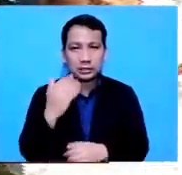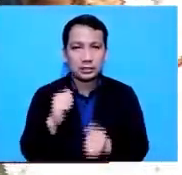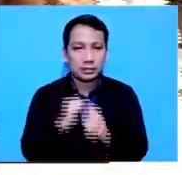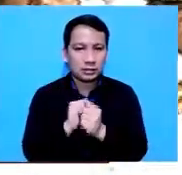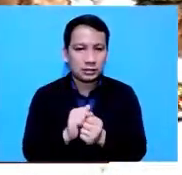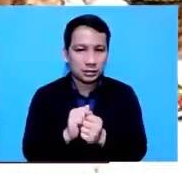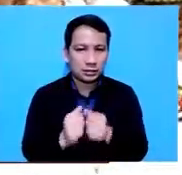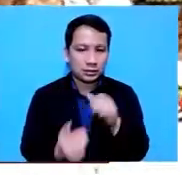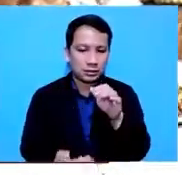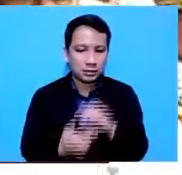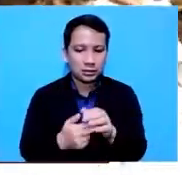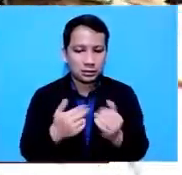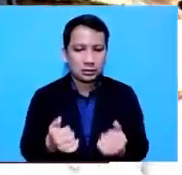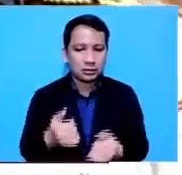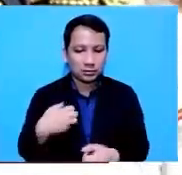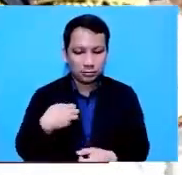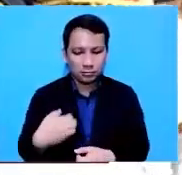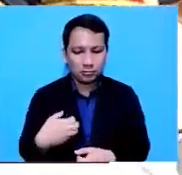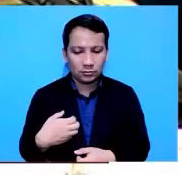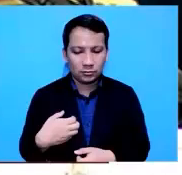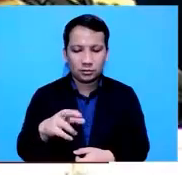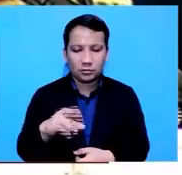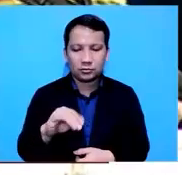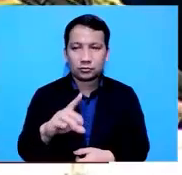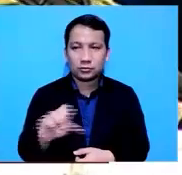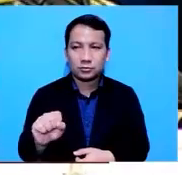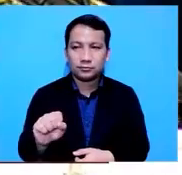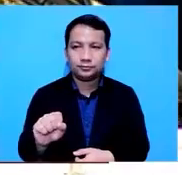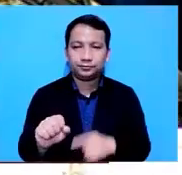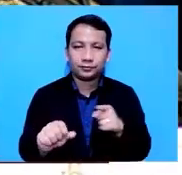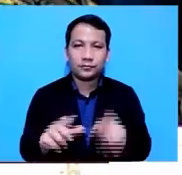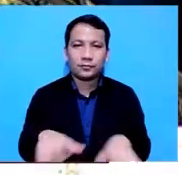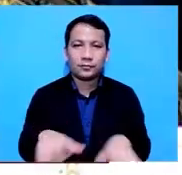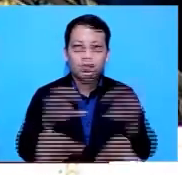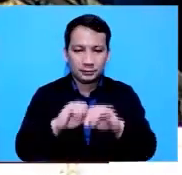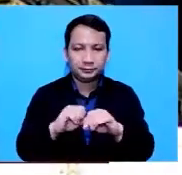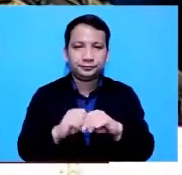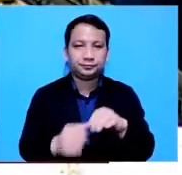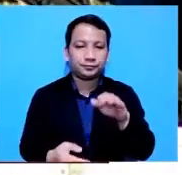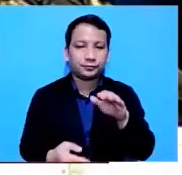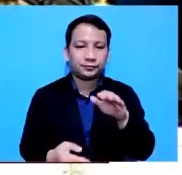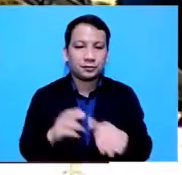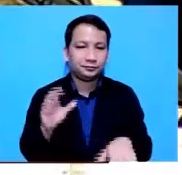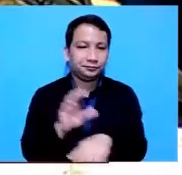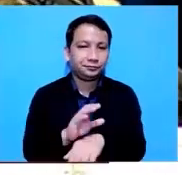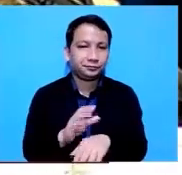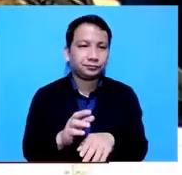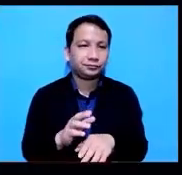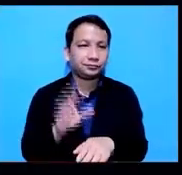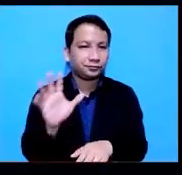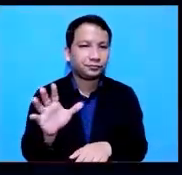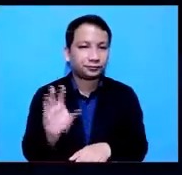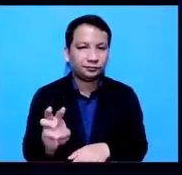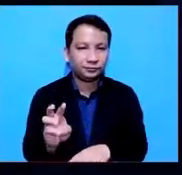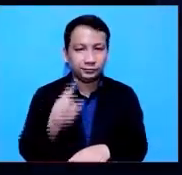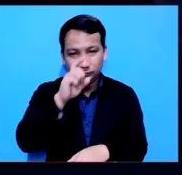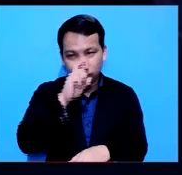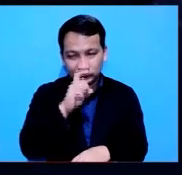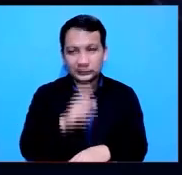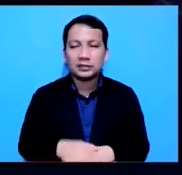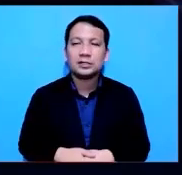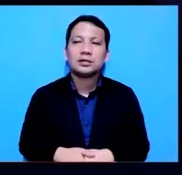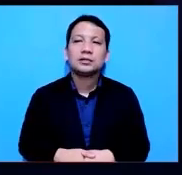ngayong araw ni Police General Rodolfo Osorin Jr. matapos sumampa sa mandatory retirement age ng 56. Bukod kay